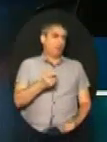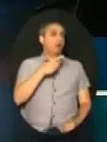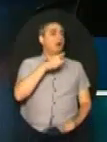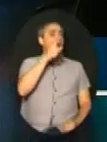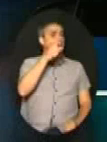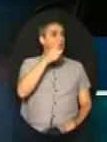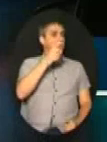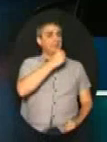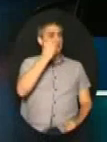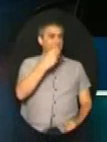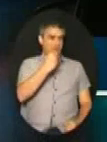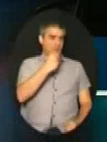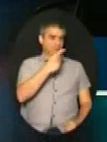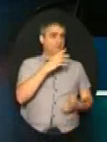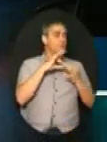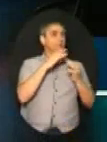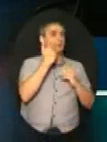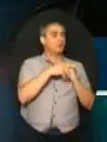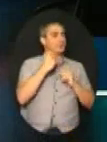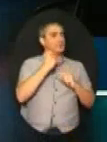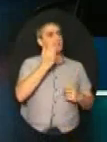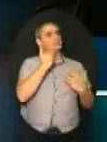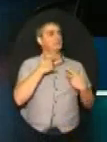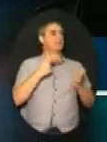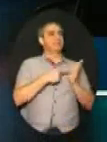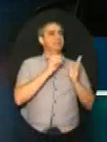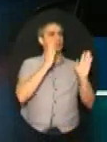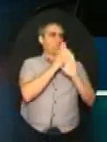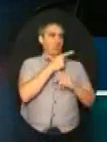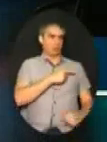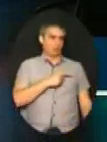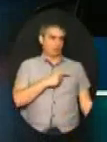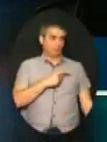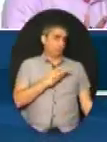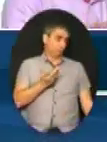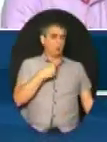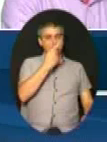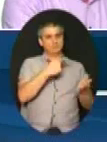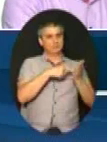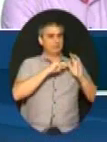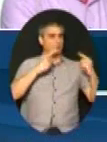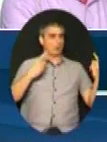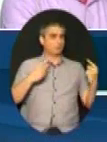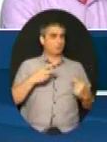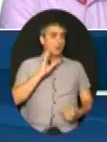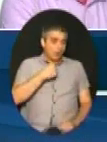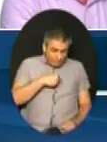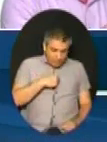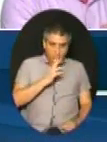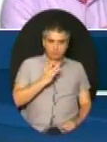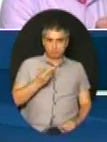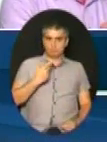גם בימין כל היום מסבירים לנו מה המניע של הטרוריסטים. נותנים כל מיני סיבות. גם לנו